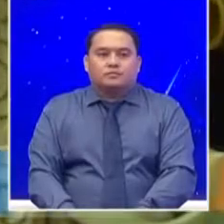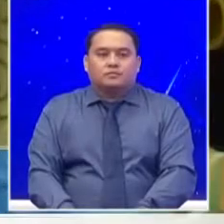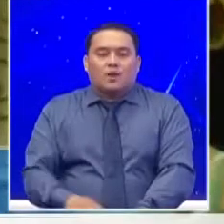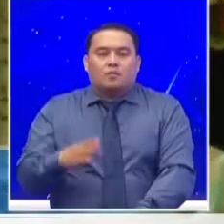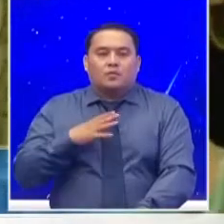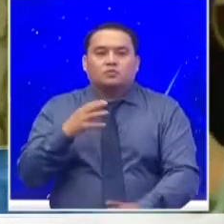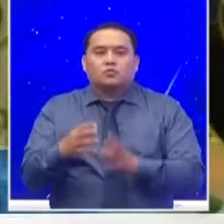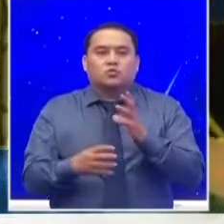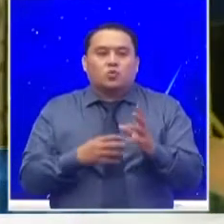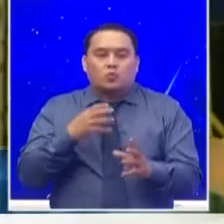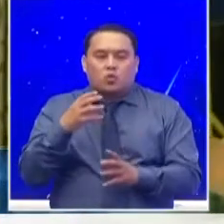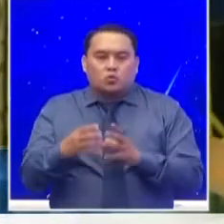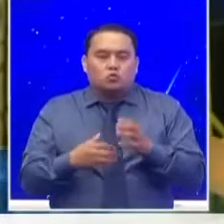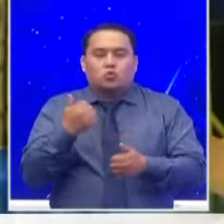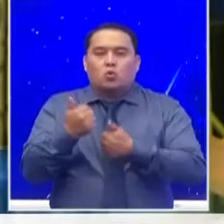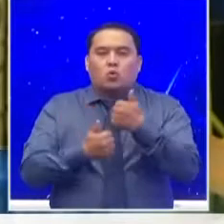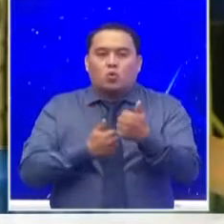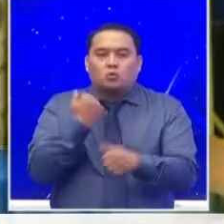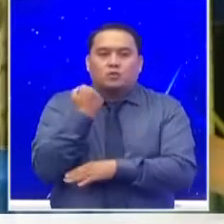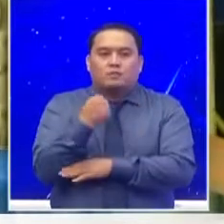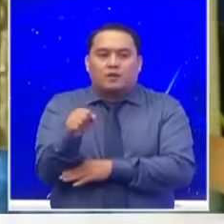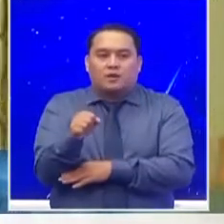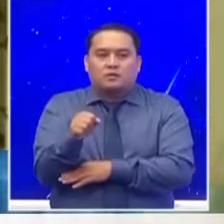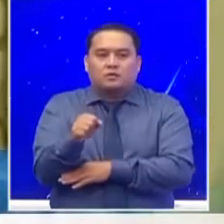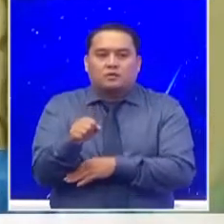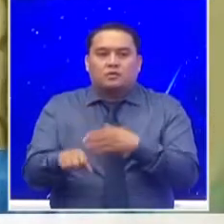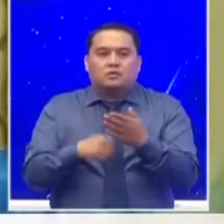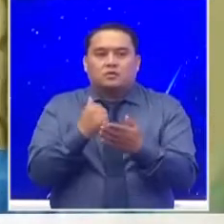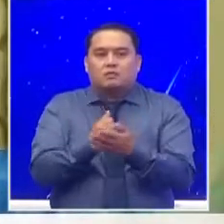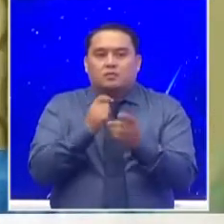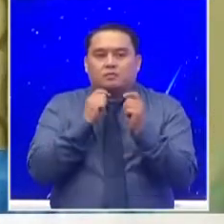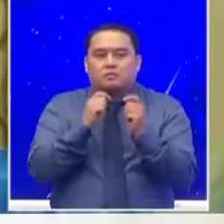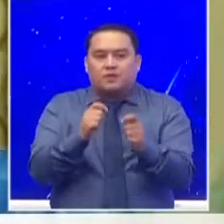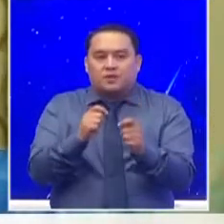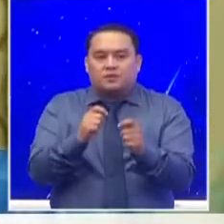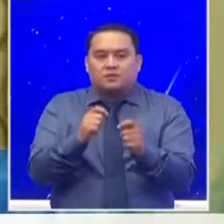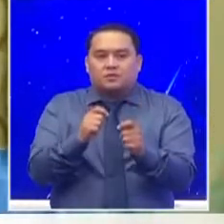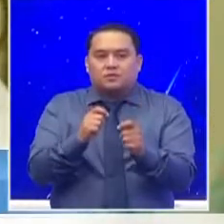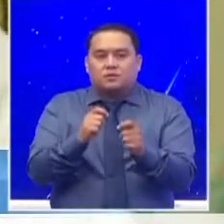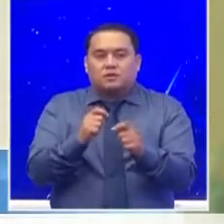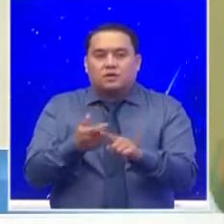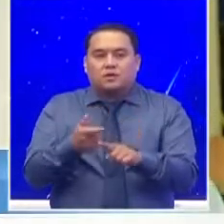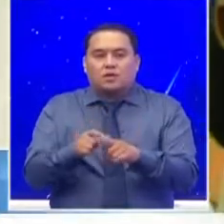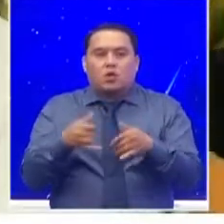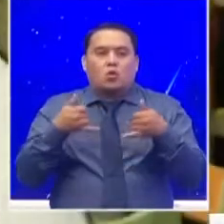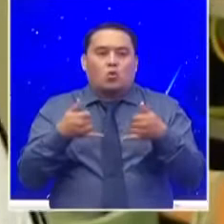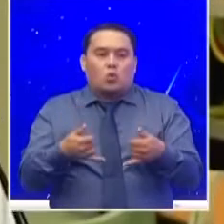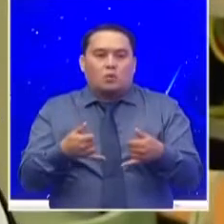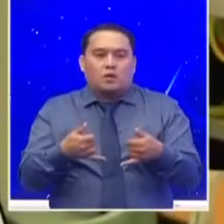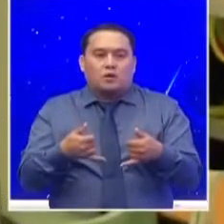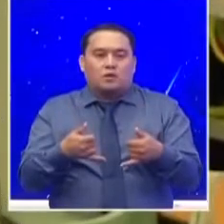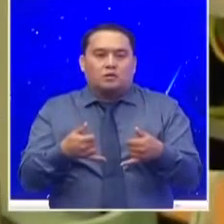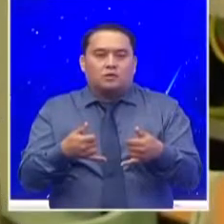конкурсе «Мегаполиский Z». Покорили всех, заняли самый главный приз. Это кубок большой за